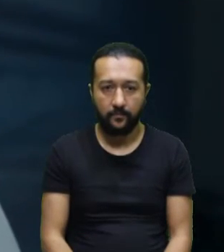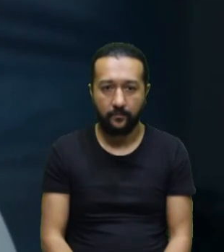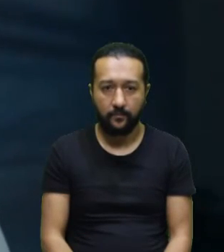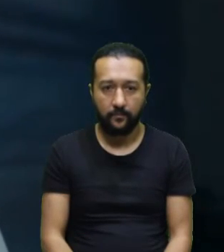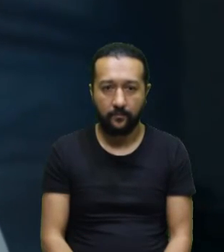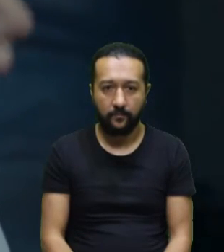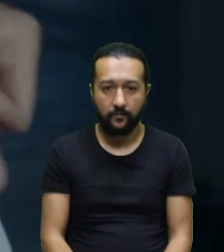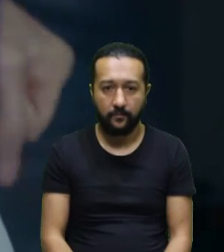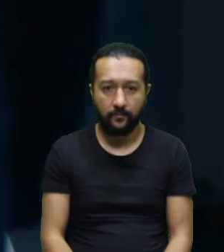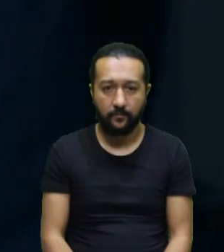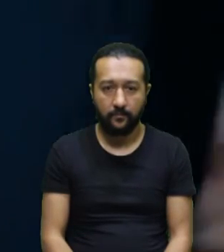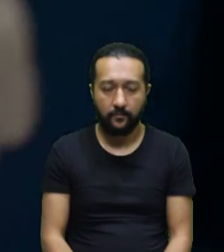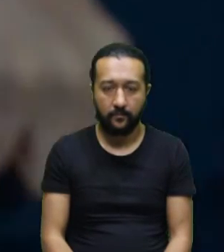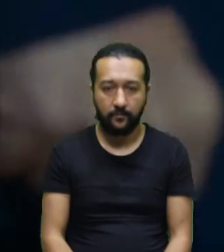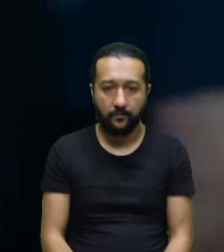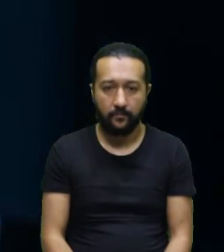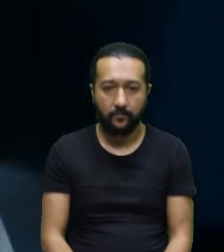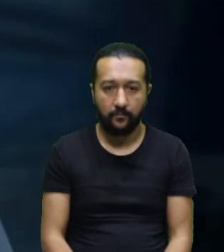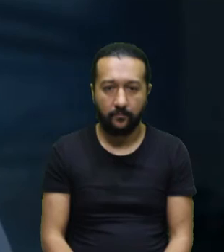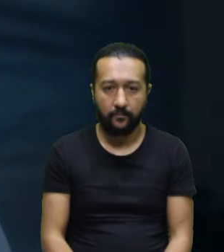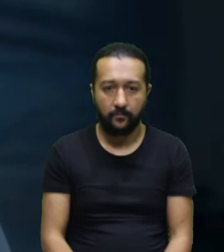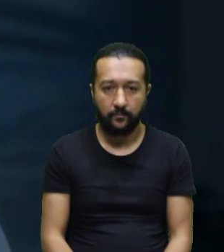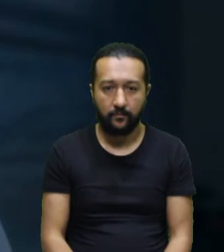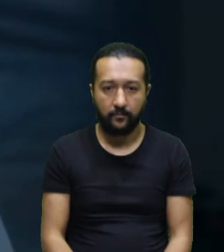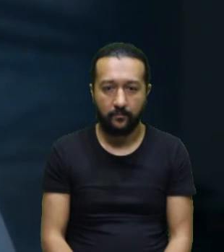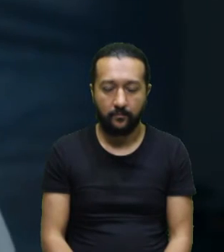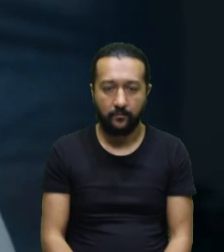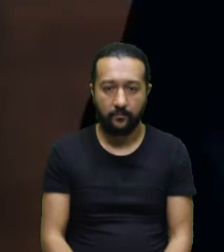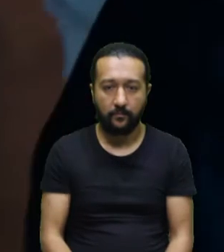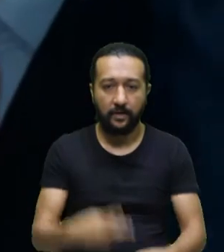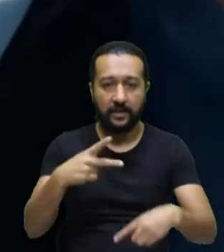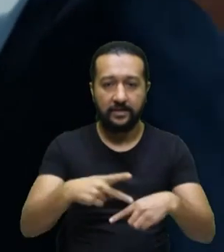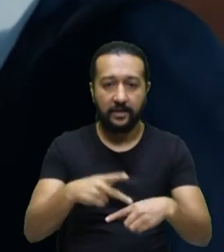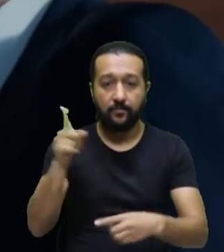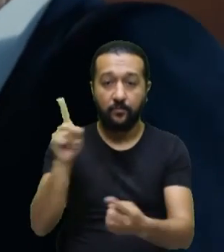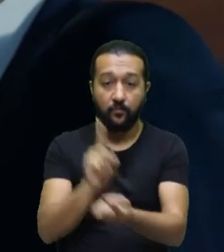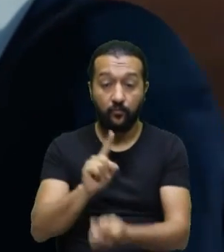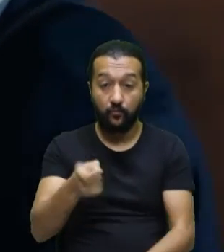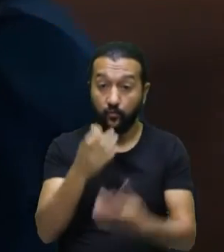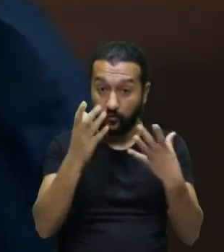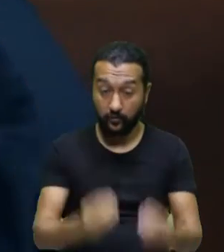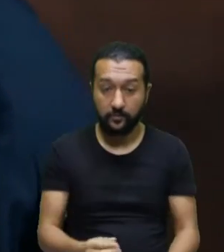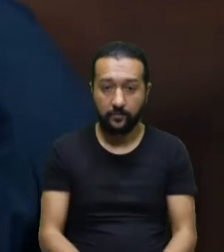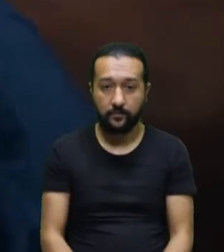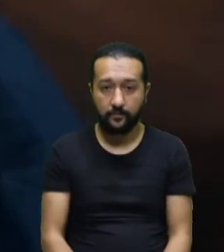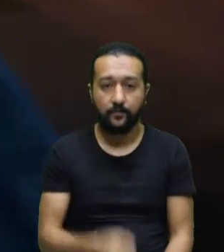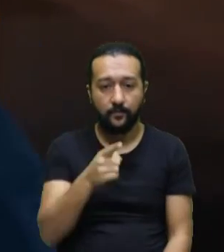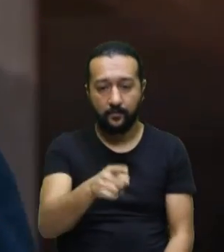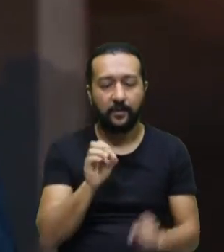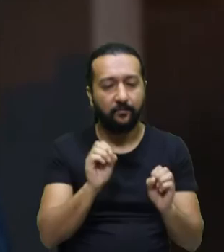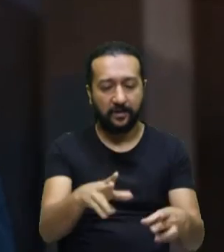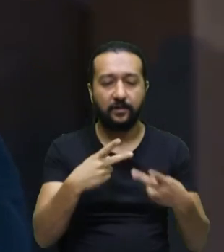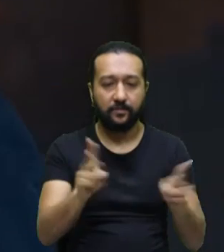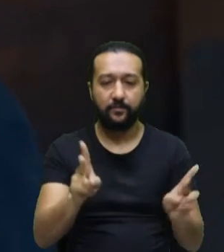doğru esneterek kütletti. Kumral adamın yukarıda tutamadığı başı yere düşmüş. Zeynep'e ulaşmamı sağlarsanız